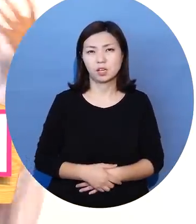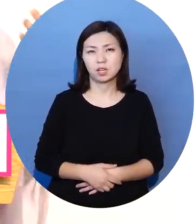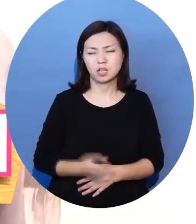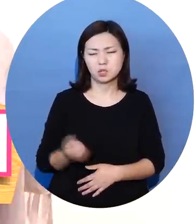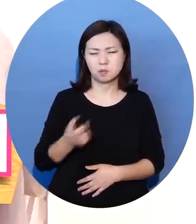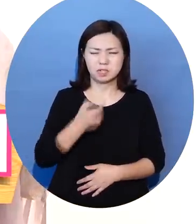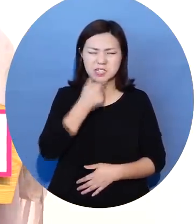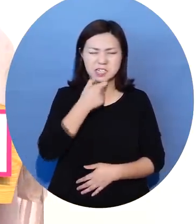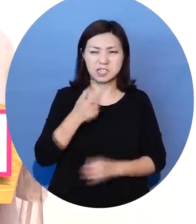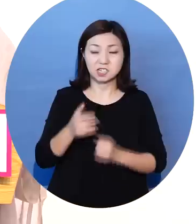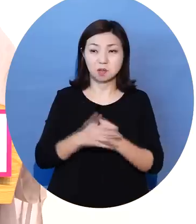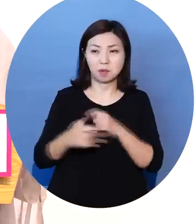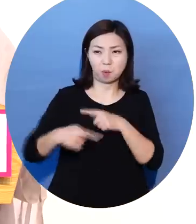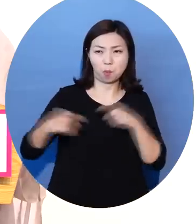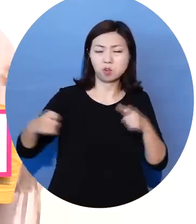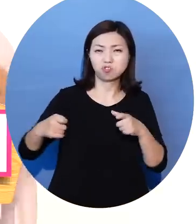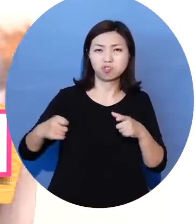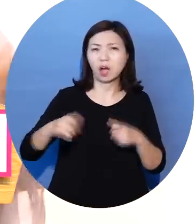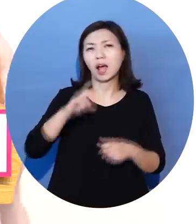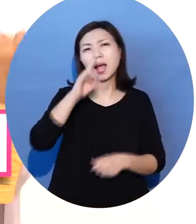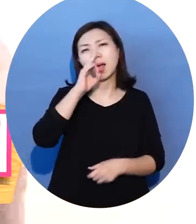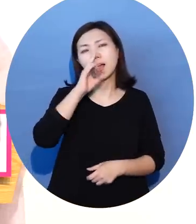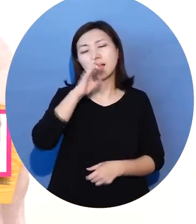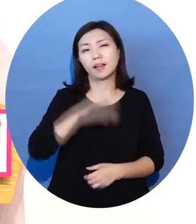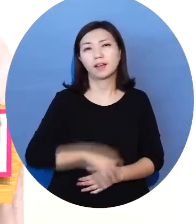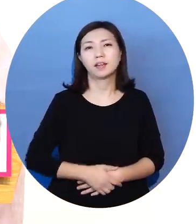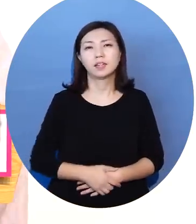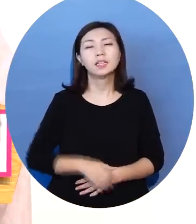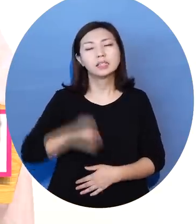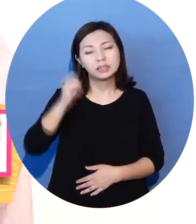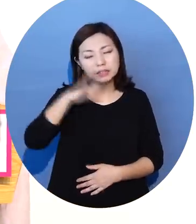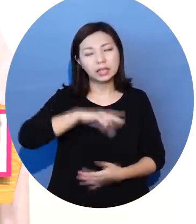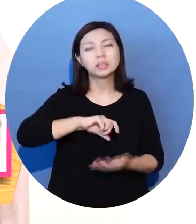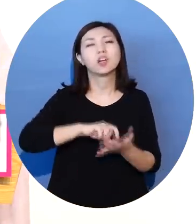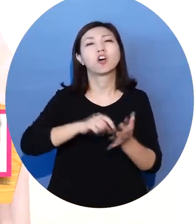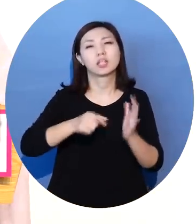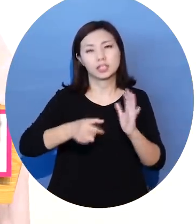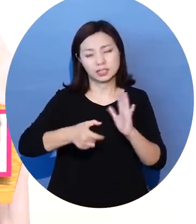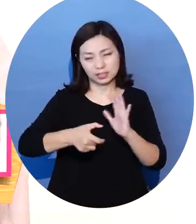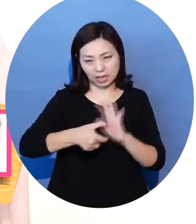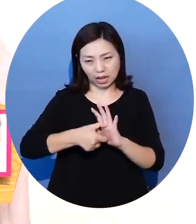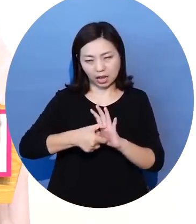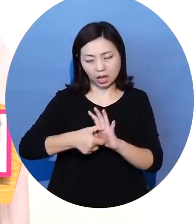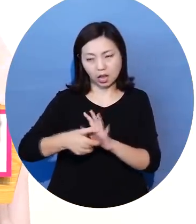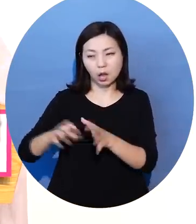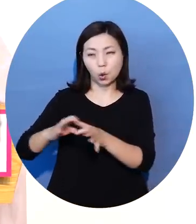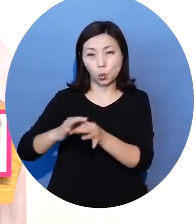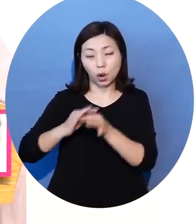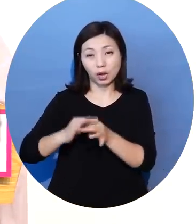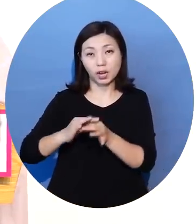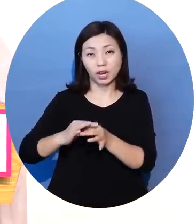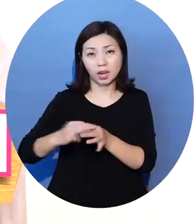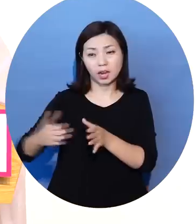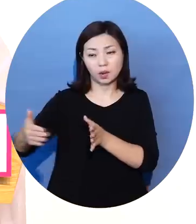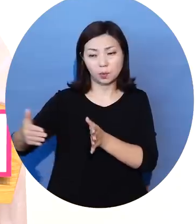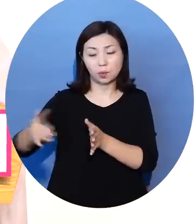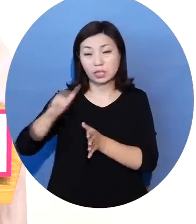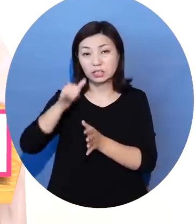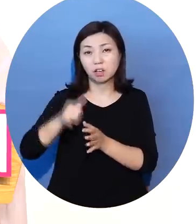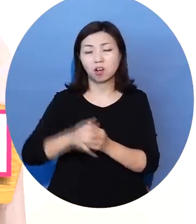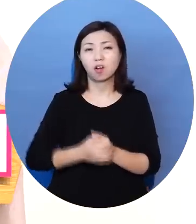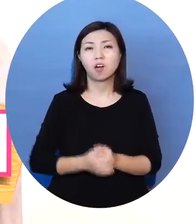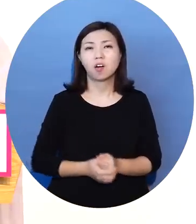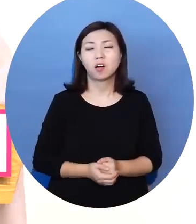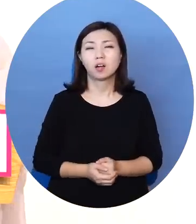막 완전히 원수가 되고 이러잖아. 그것도 아니에요. 조금 그저 적절한 관계를 유지하면 누구나 다